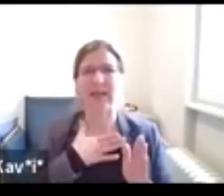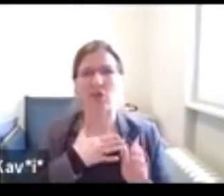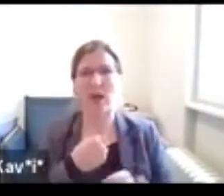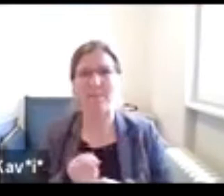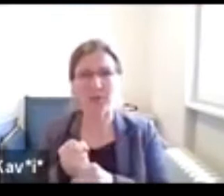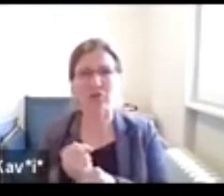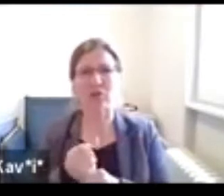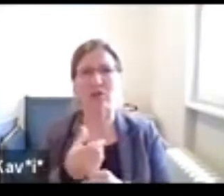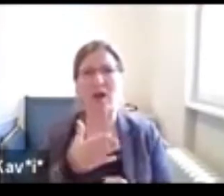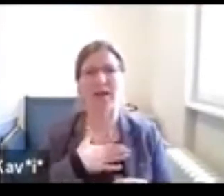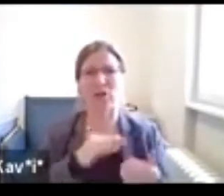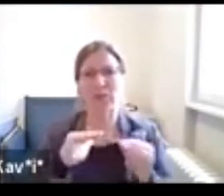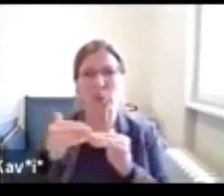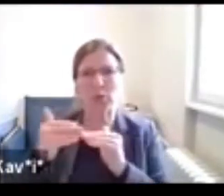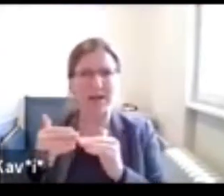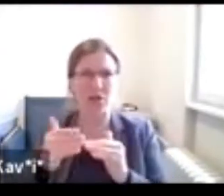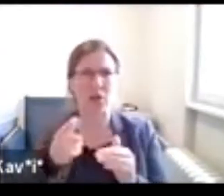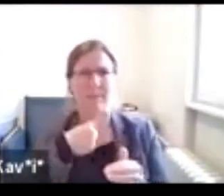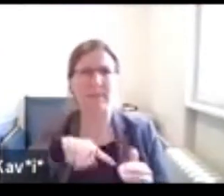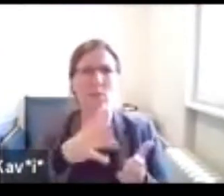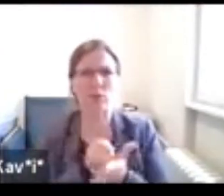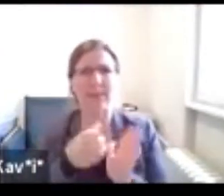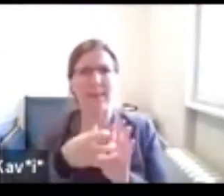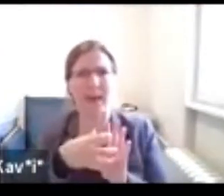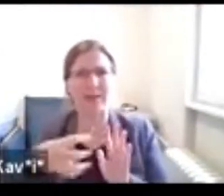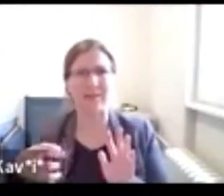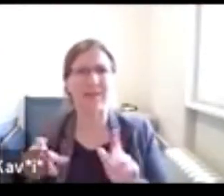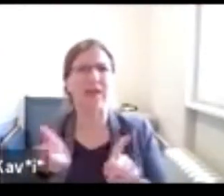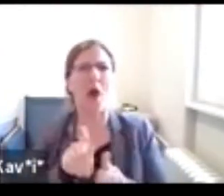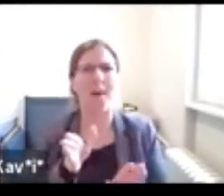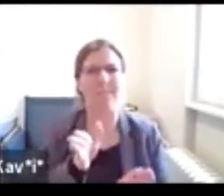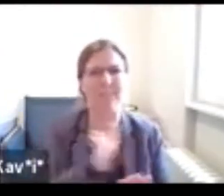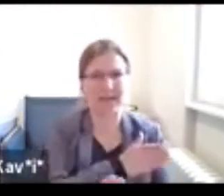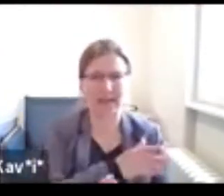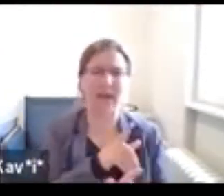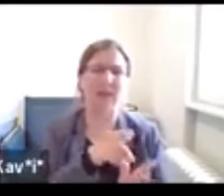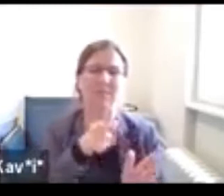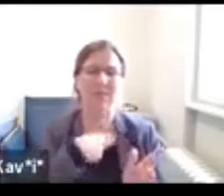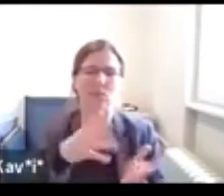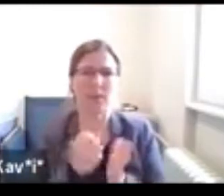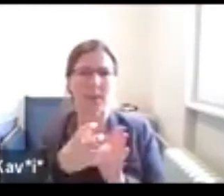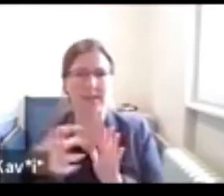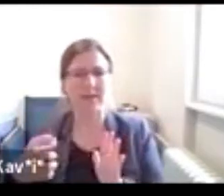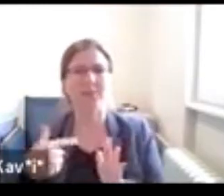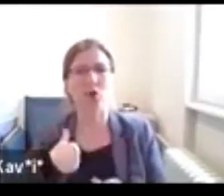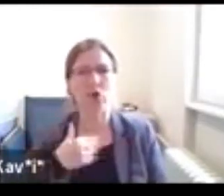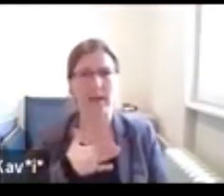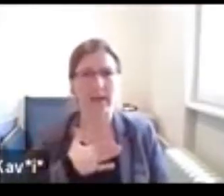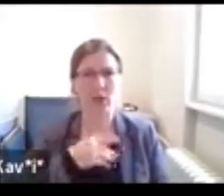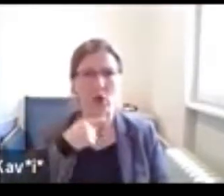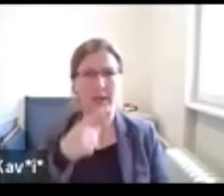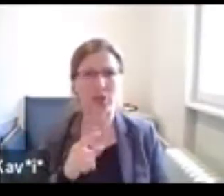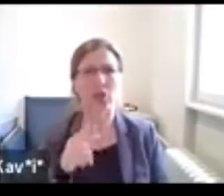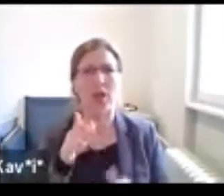sada išlo. Ono što mogu reći je da su, znači, i druge stvari